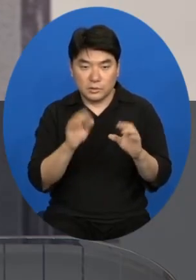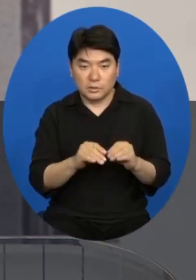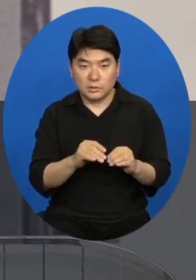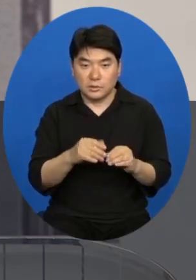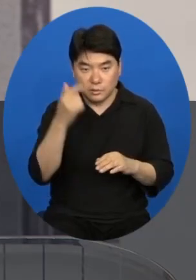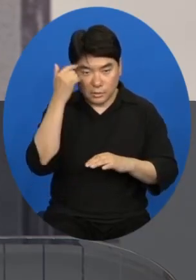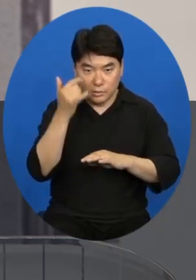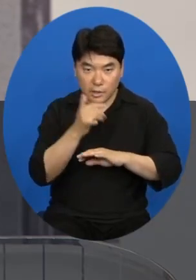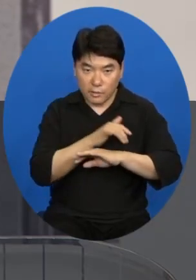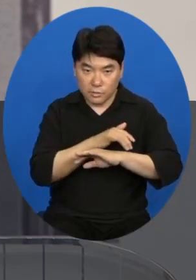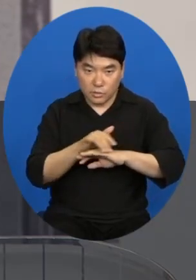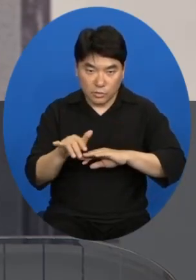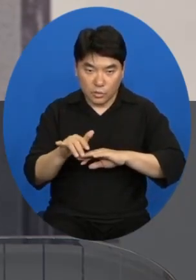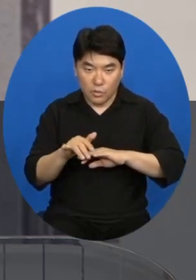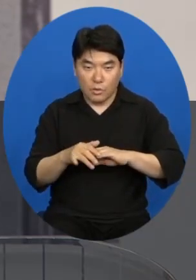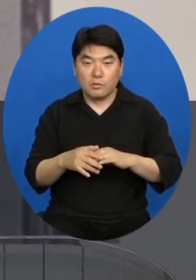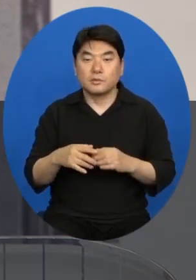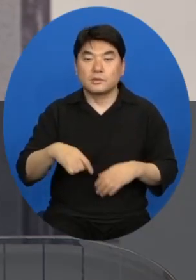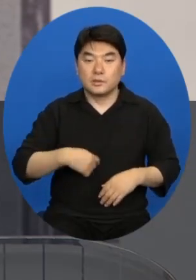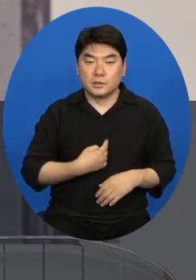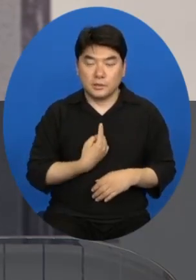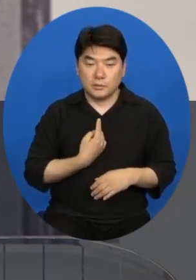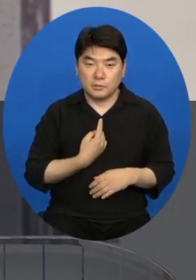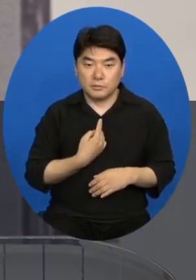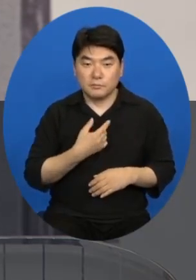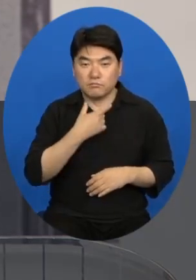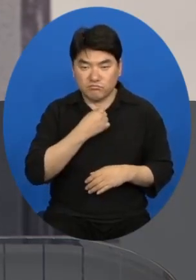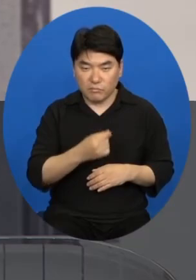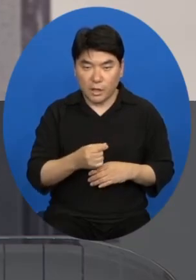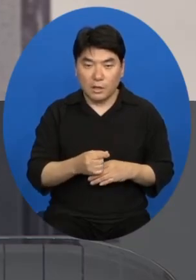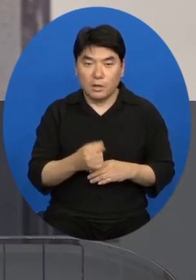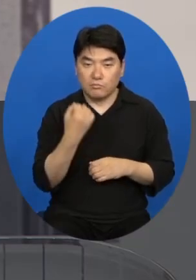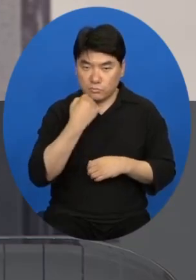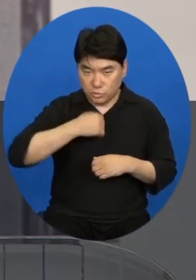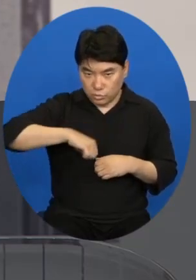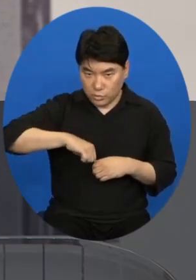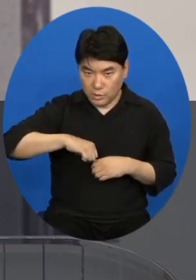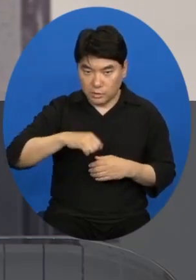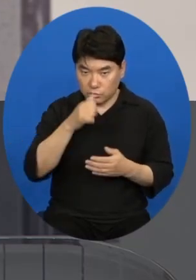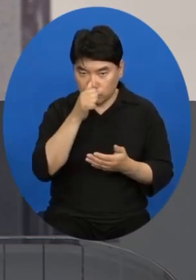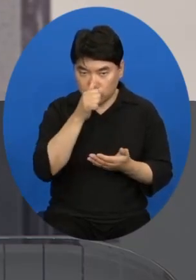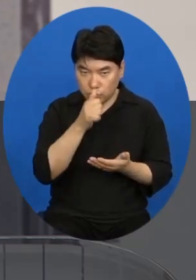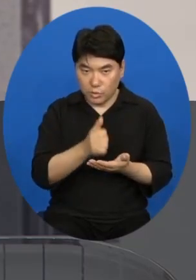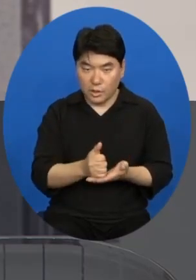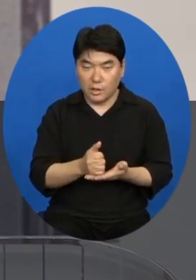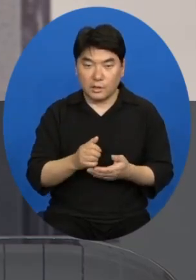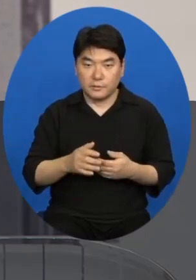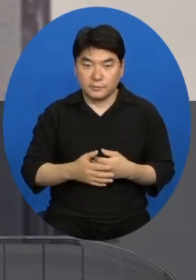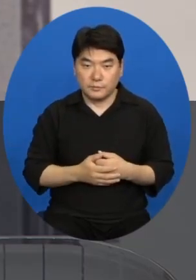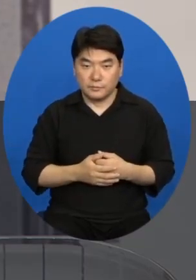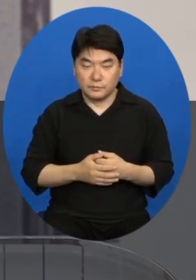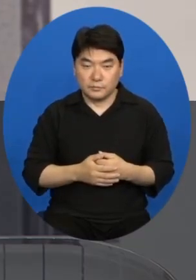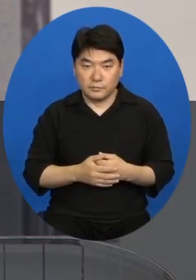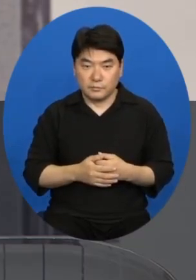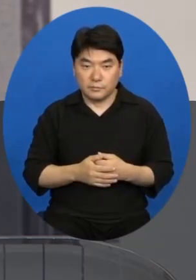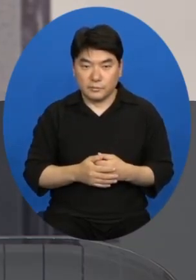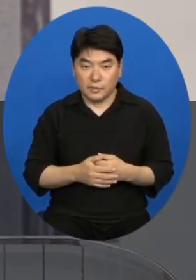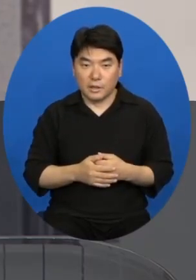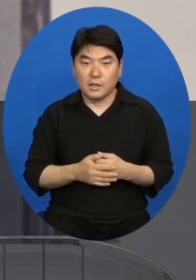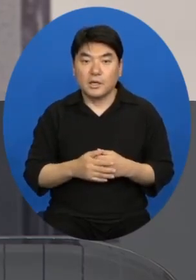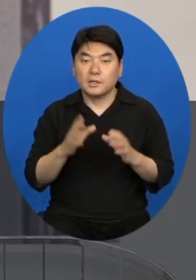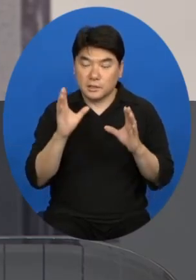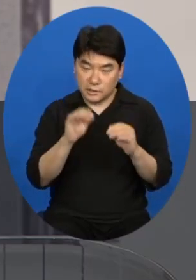것은 아주 계획적이고 의도적으로 하나님께 죄를 짓고 사람들에게 죄를 짓는 것이 어떻게